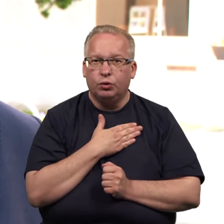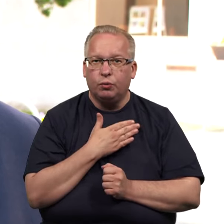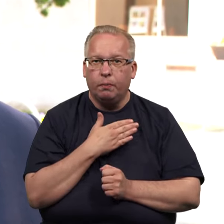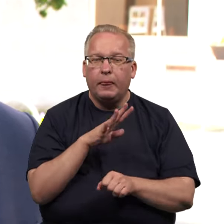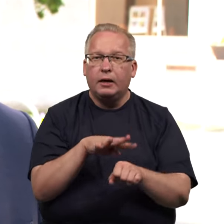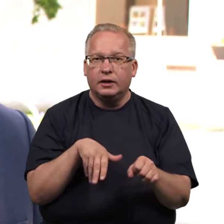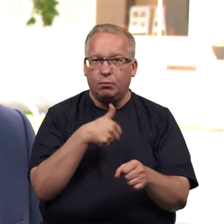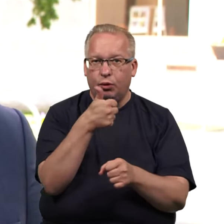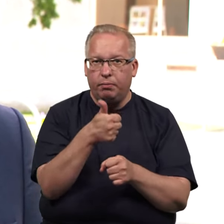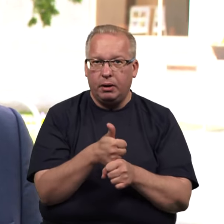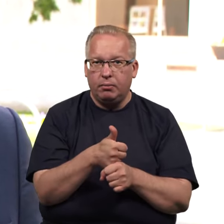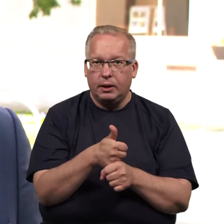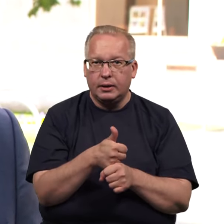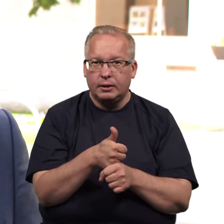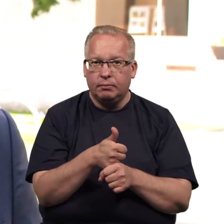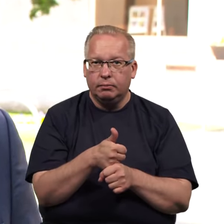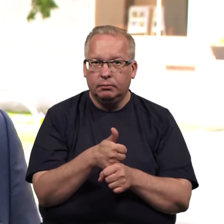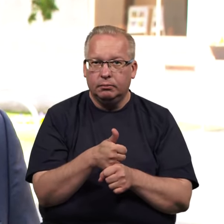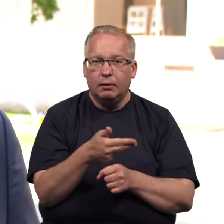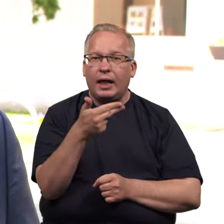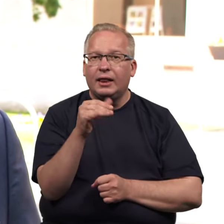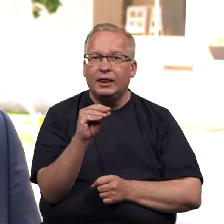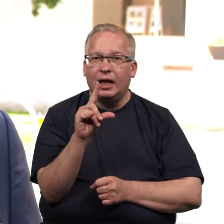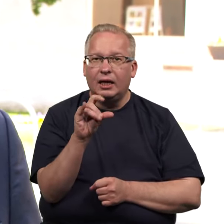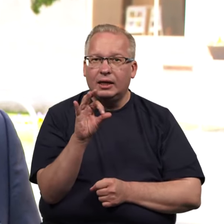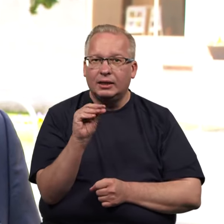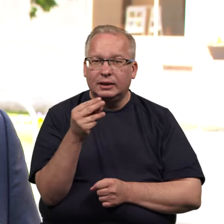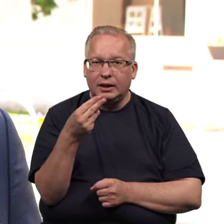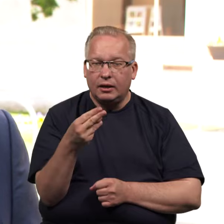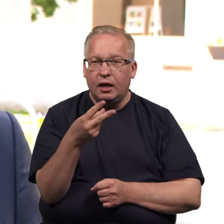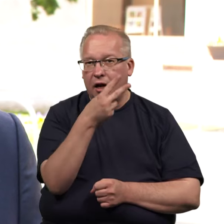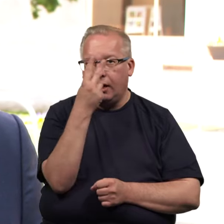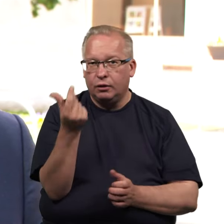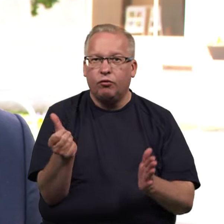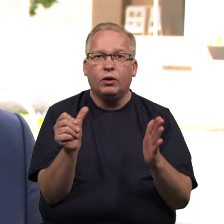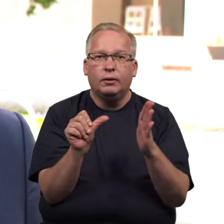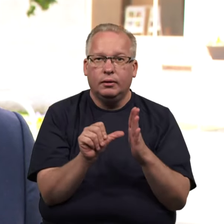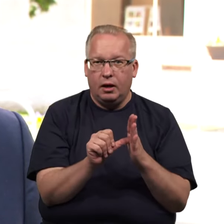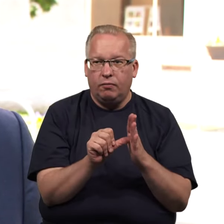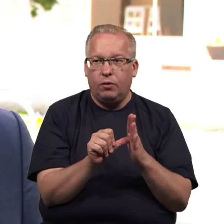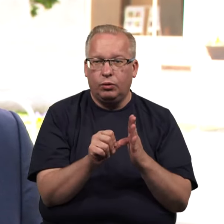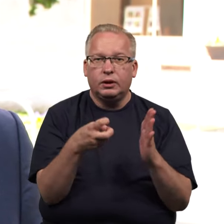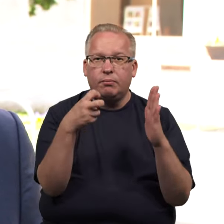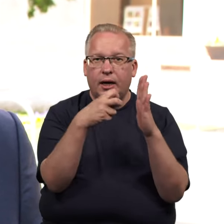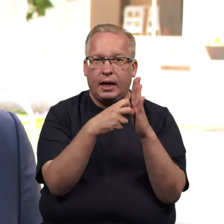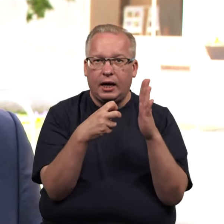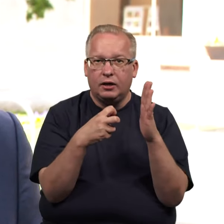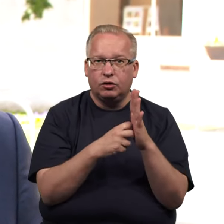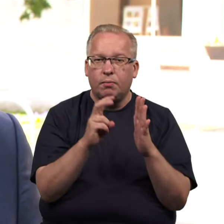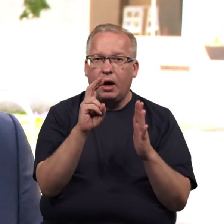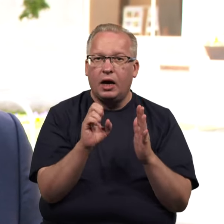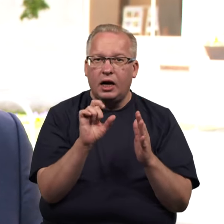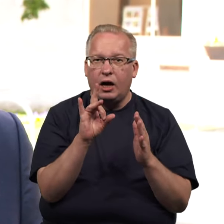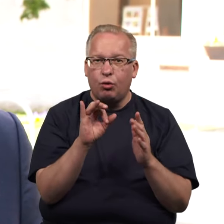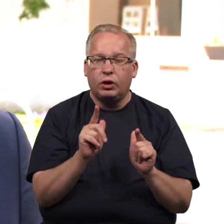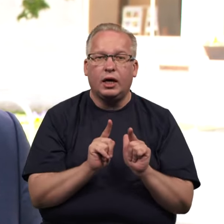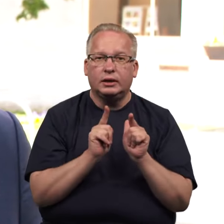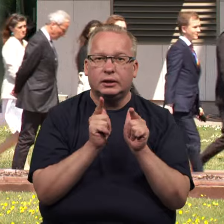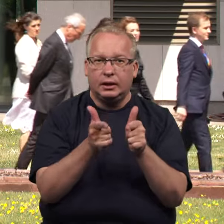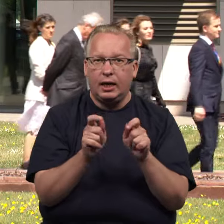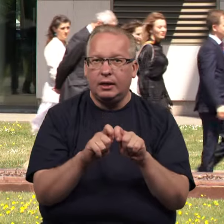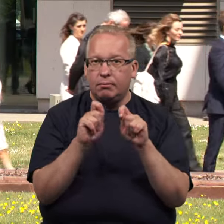Šimilytės pareiškimo, kad Lietuva dalyvaus registro Hagoje steigime, kuriame